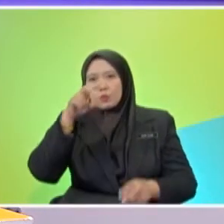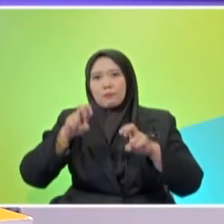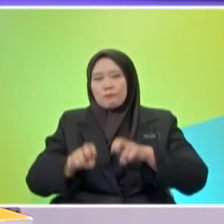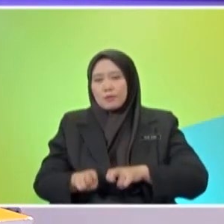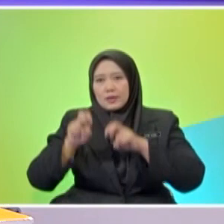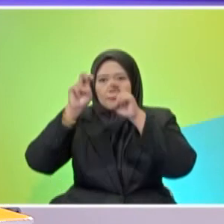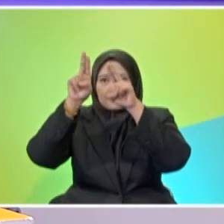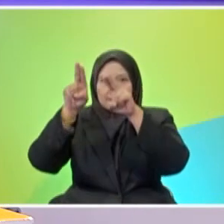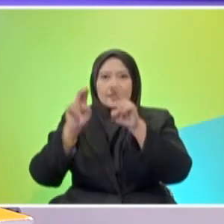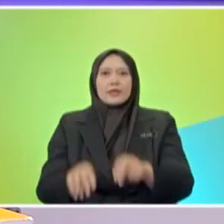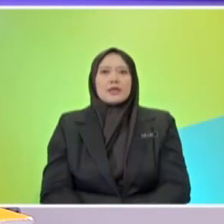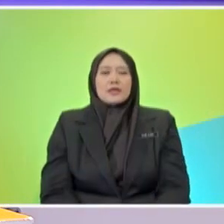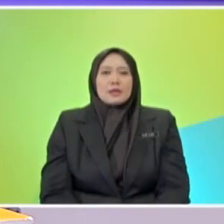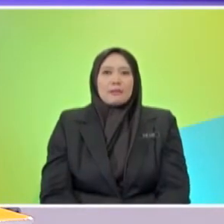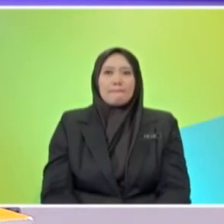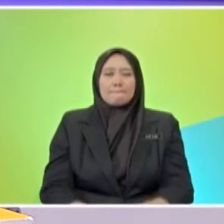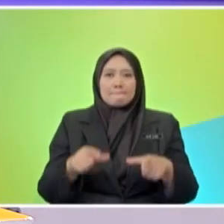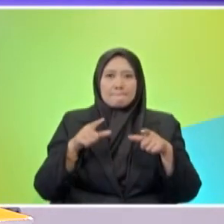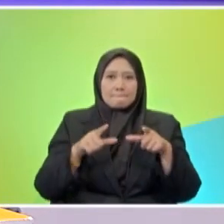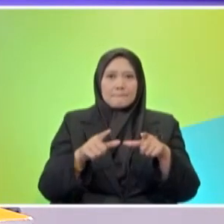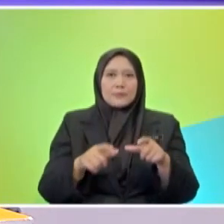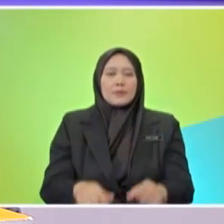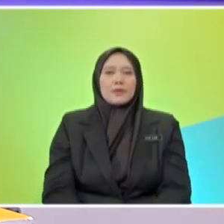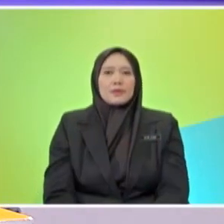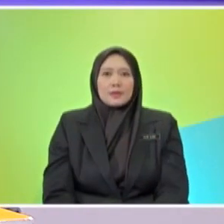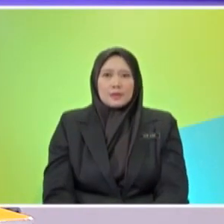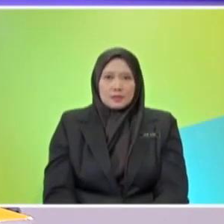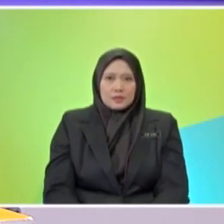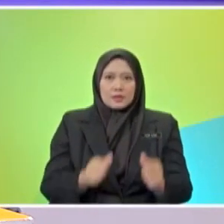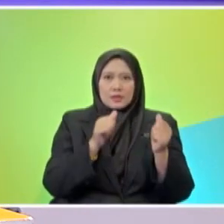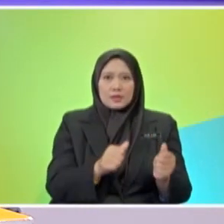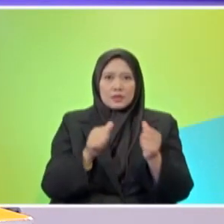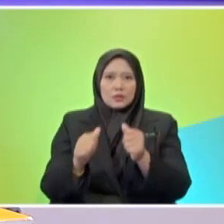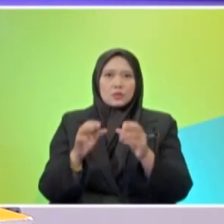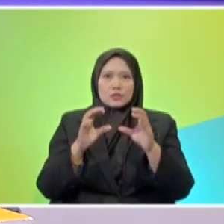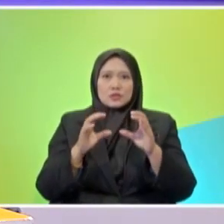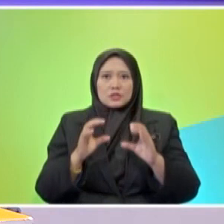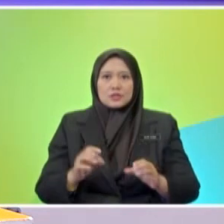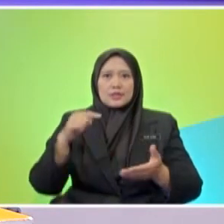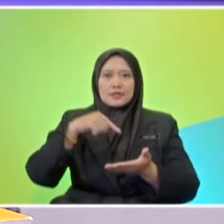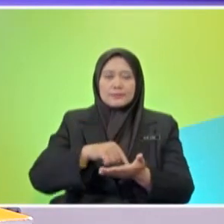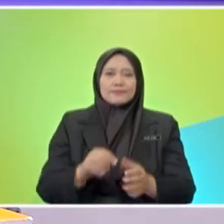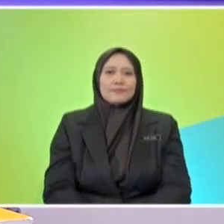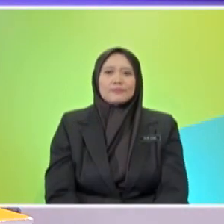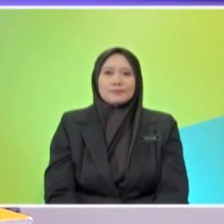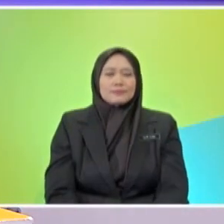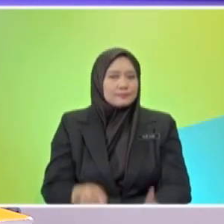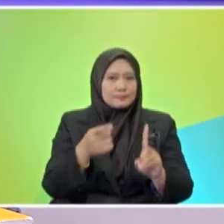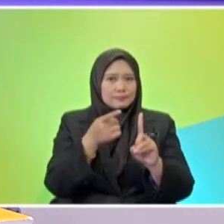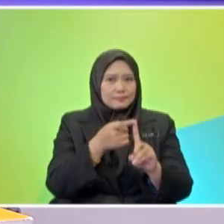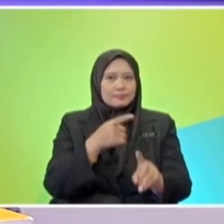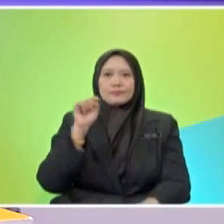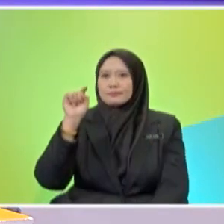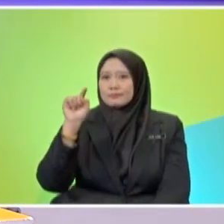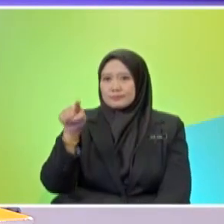mikro pengawal. Jadi langkah yang kedua kita kena klik upload. Dan untuk kita pindahkan atur